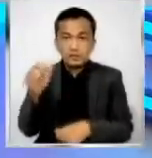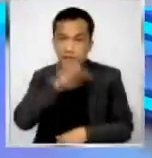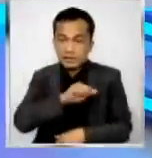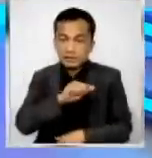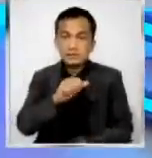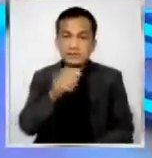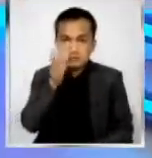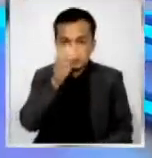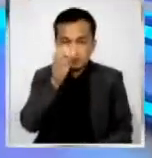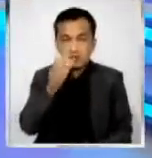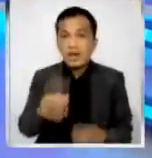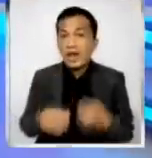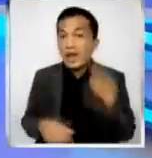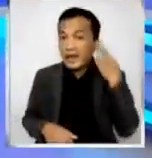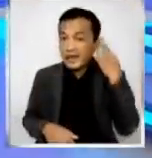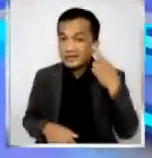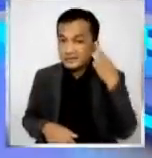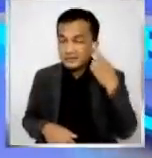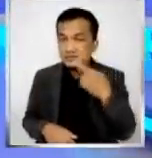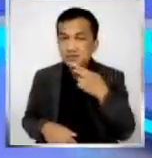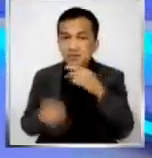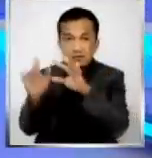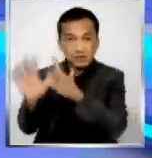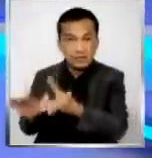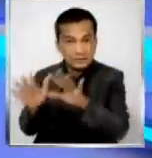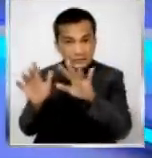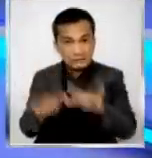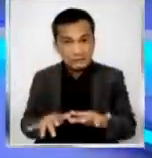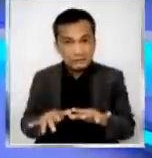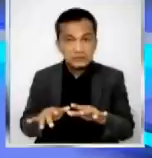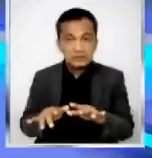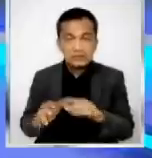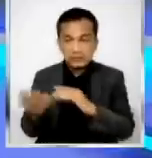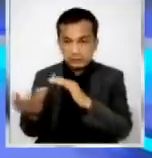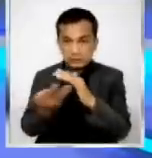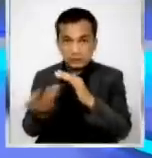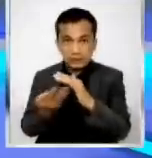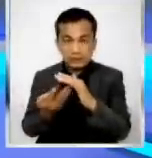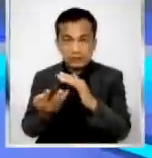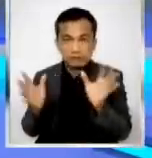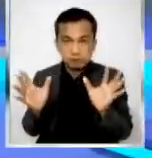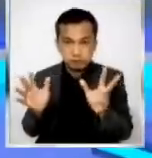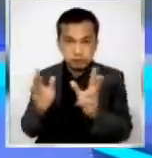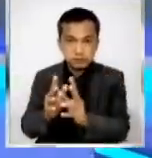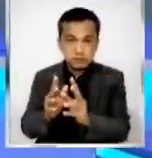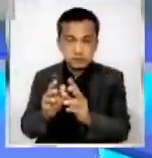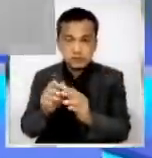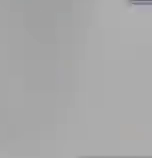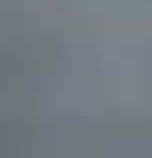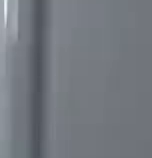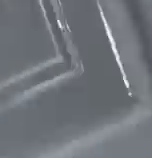ay umulan daw, kaya yung mga customer ay nagkadikit-dikit ng sumilo. Nakatutok si Lea V.